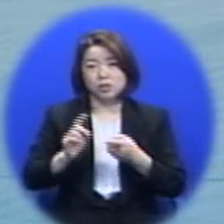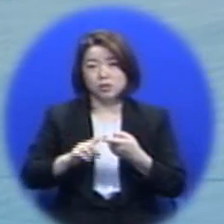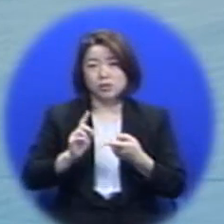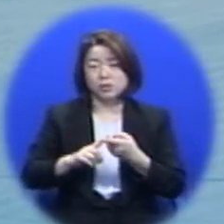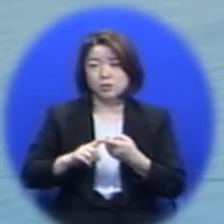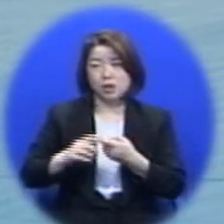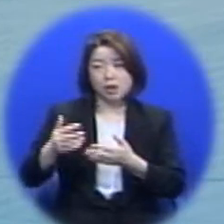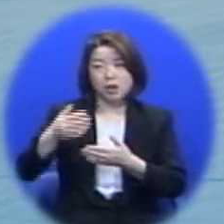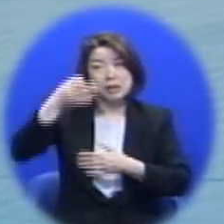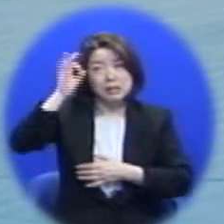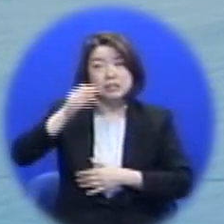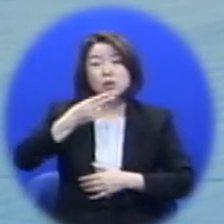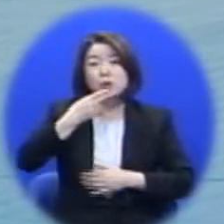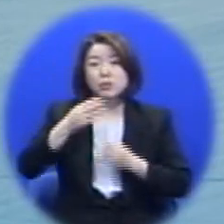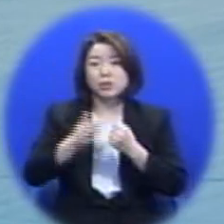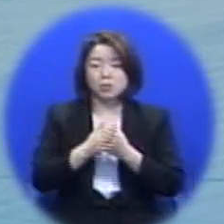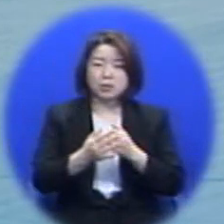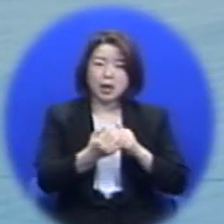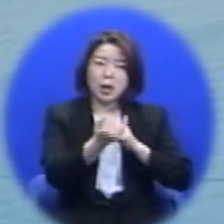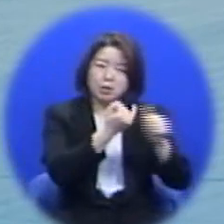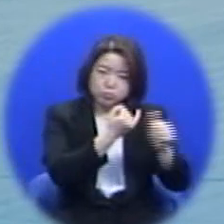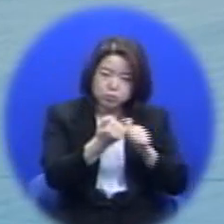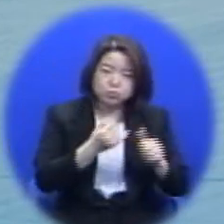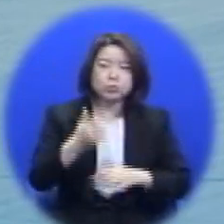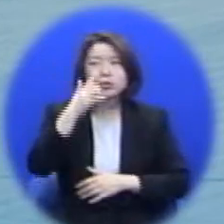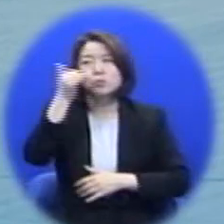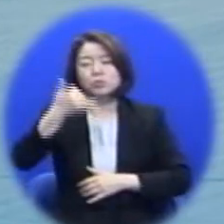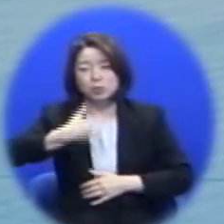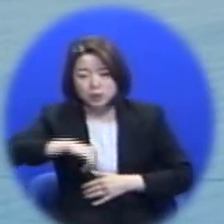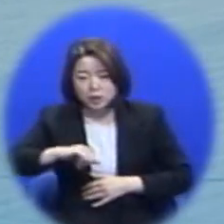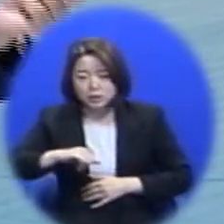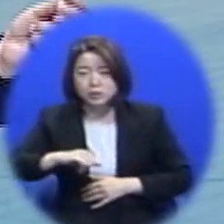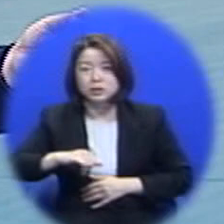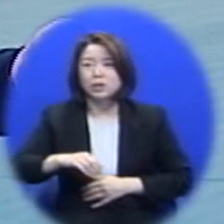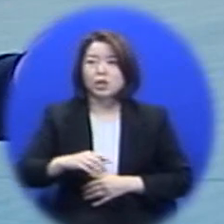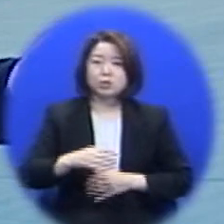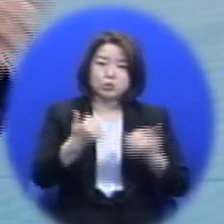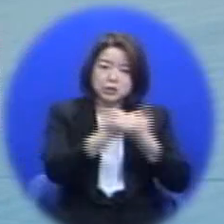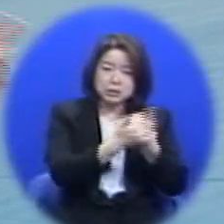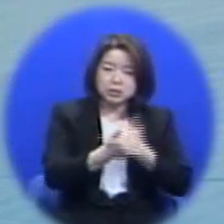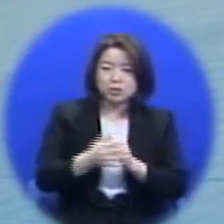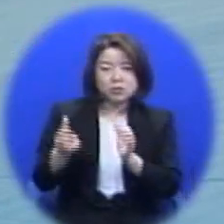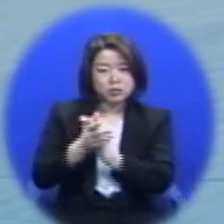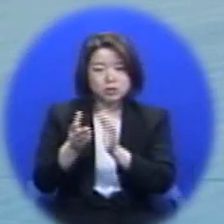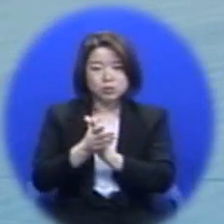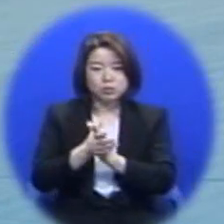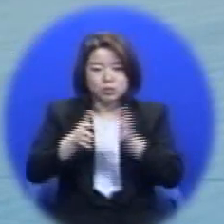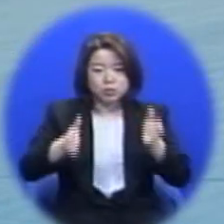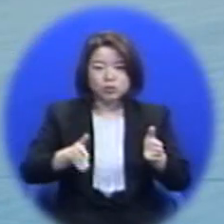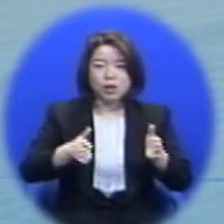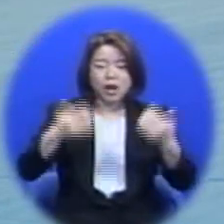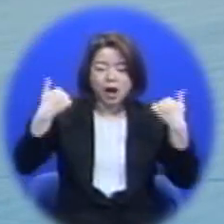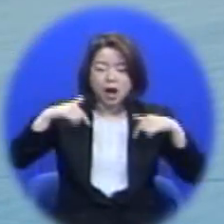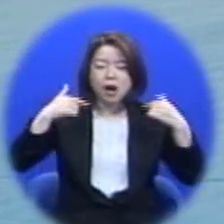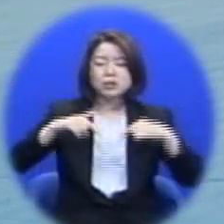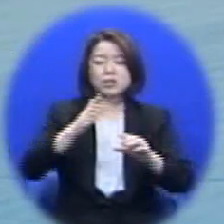않으니까 부부관계든 부모 자식관계든 친적관계든 친구관계든 항상 중심은